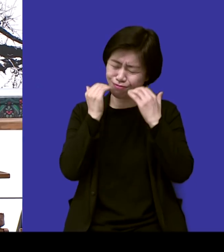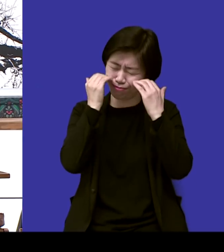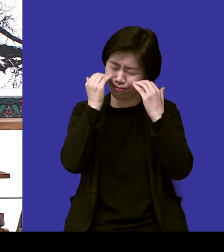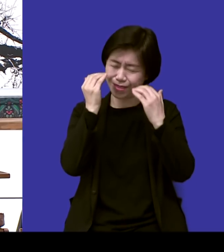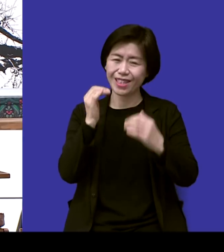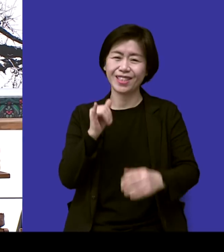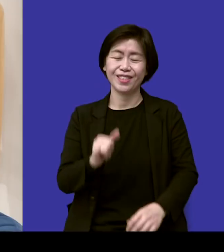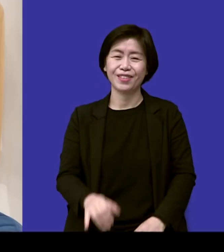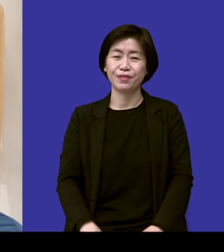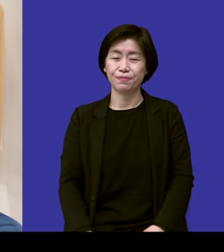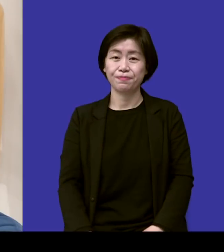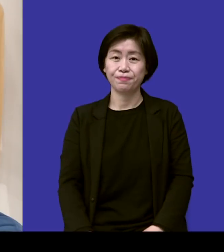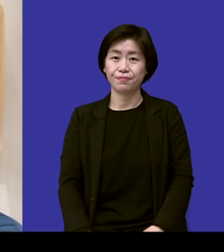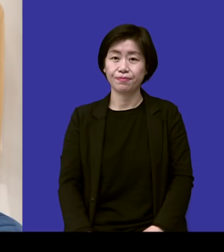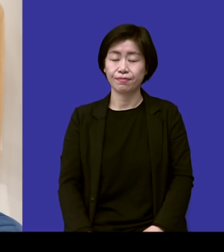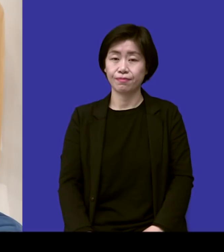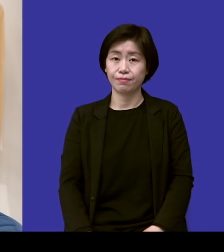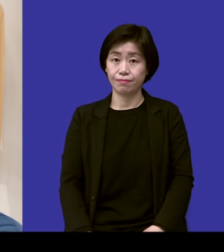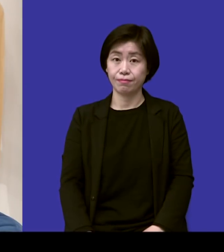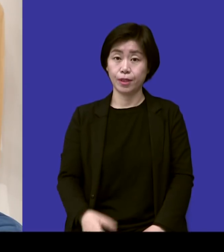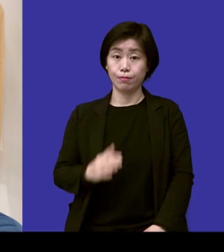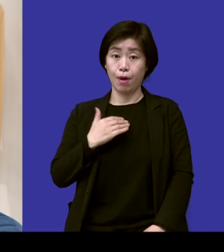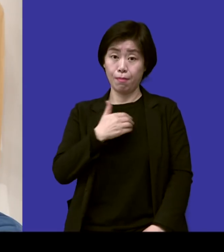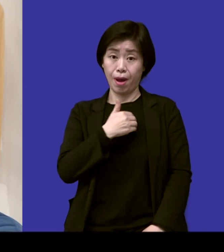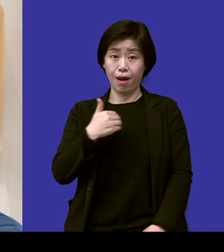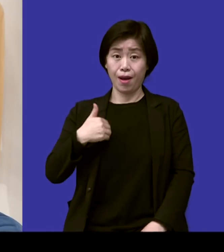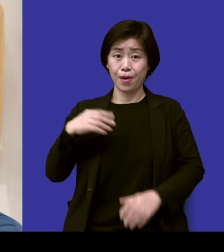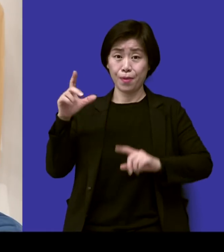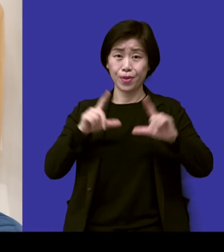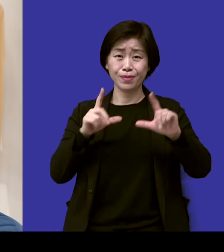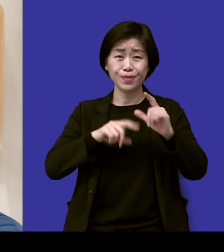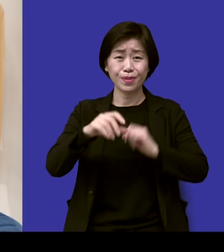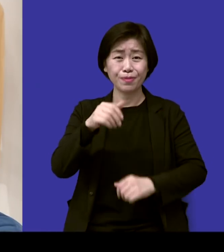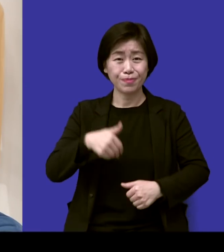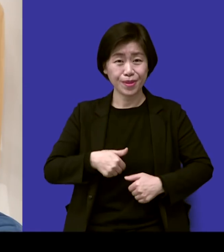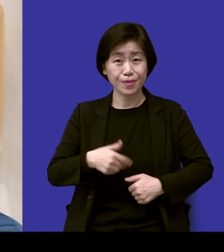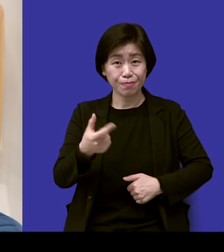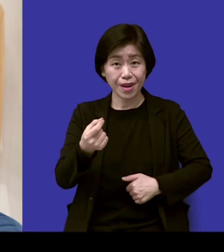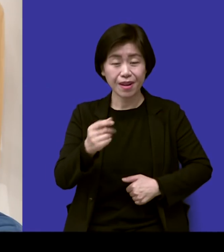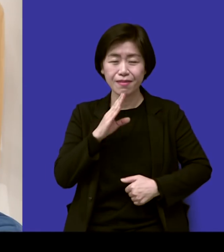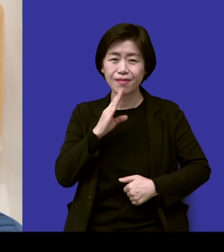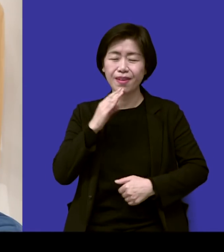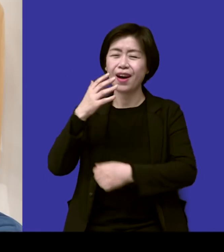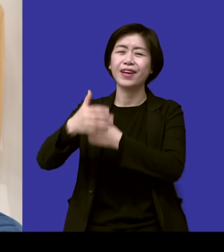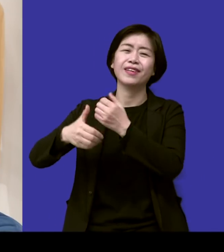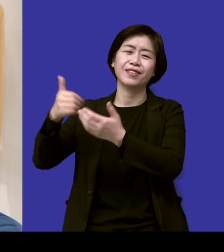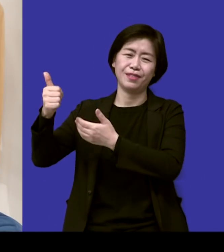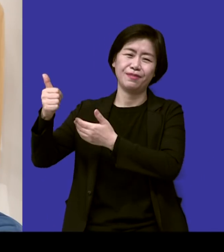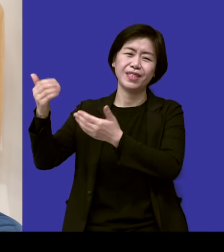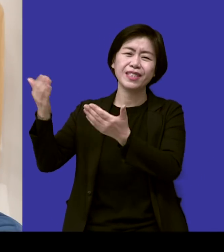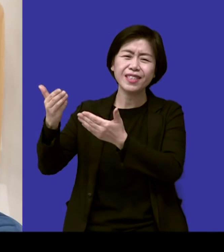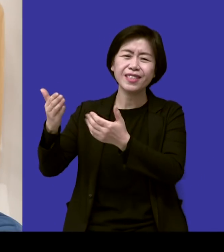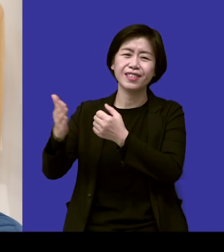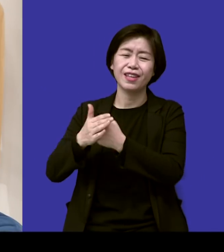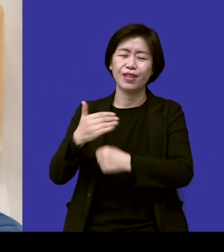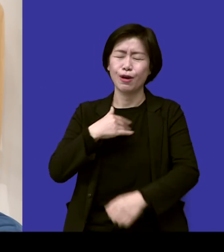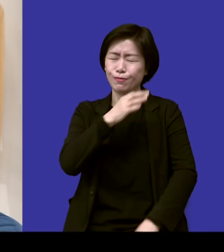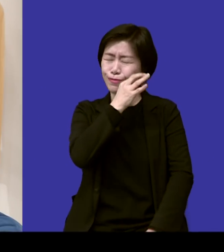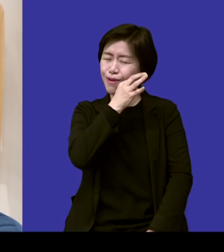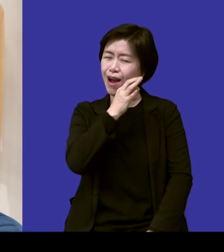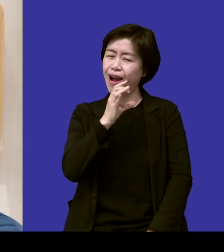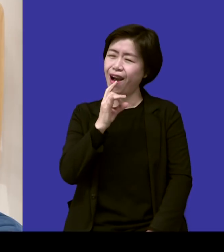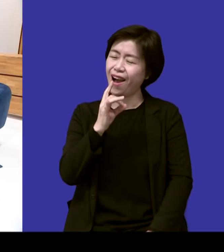이렇게 부끄러우면 안 되는데 제가 네네. 당당해야 되는데 네네. 하나님이 하는 사람이라 네. 당당해야 되는데 그 부끄러운지